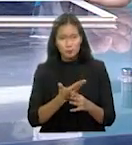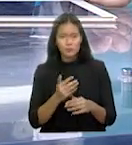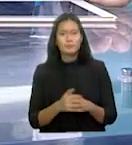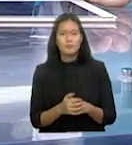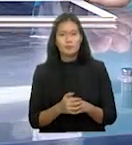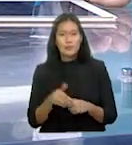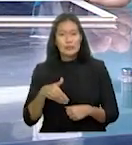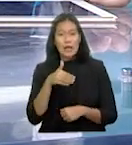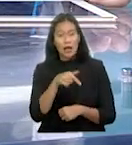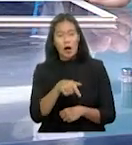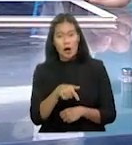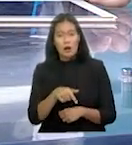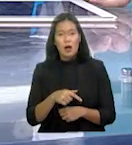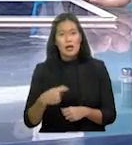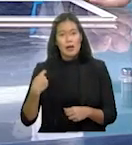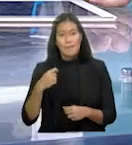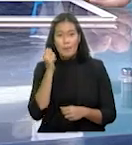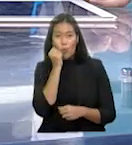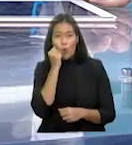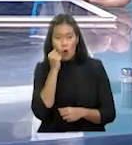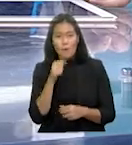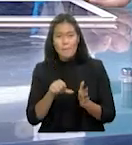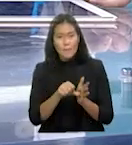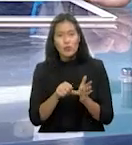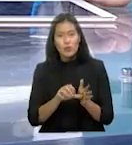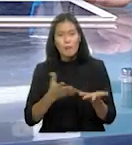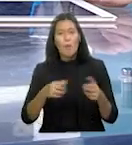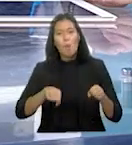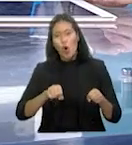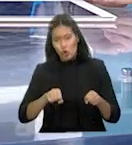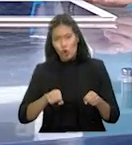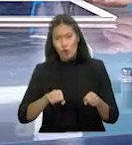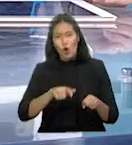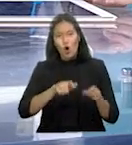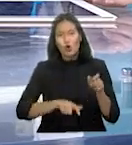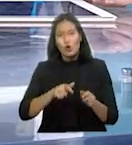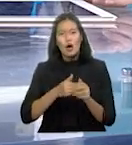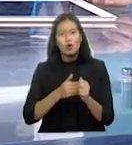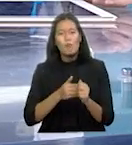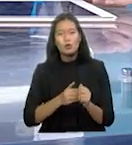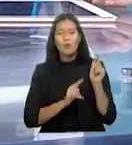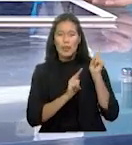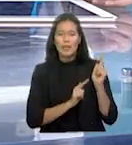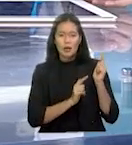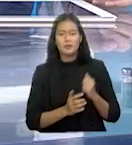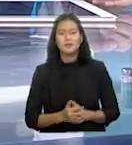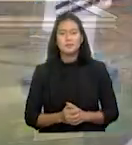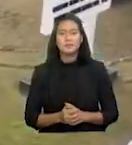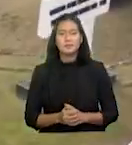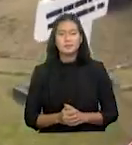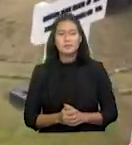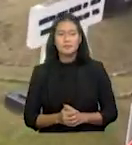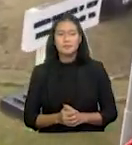Dalam kunjungan kali ini, Menhan Prabowo menyerahkan bantuan kendaraan bermotor kepada Komando Distrik Militer setempat.